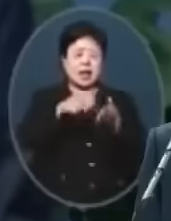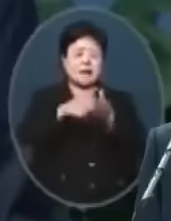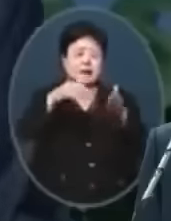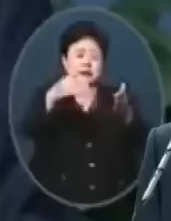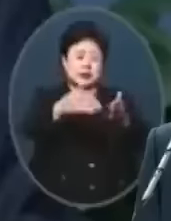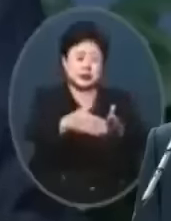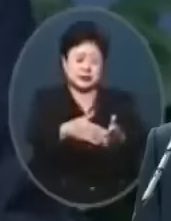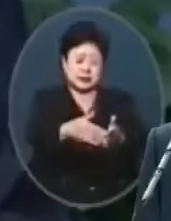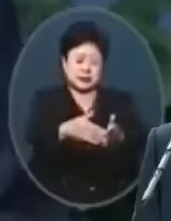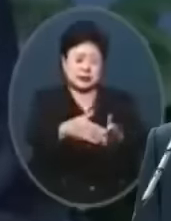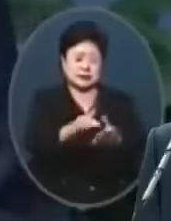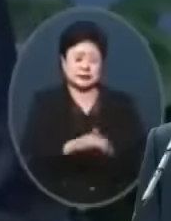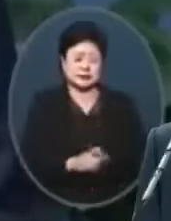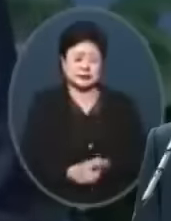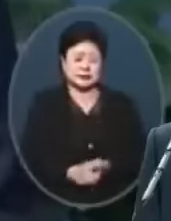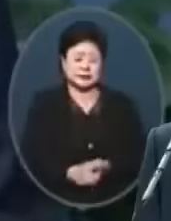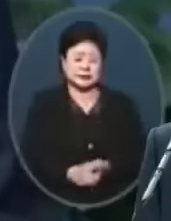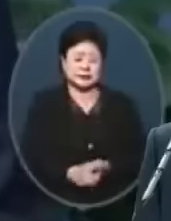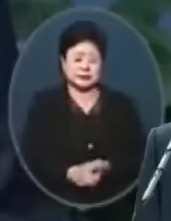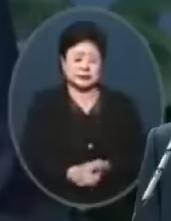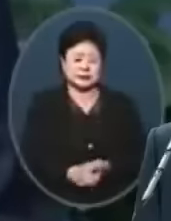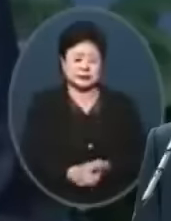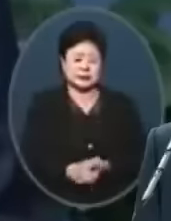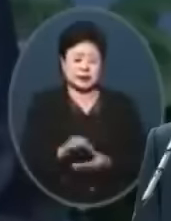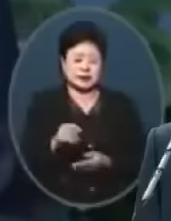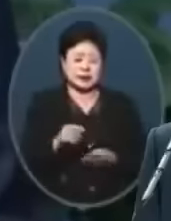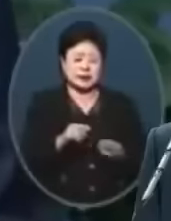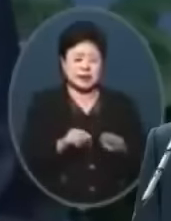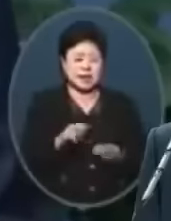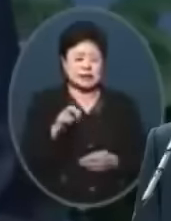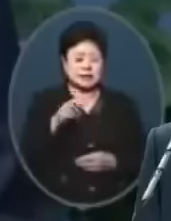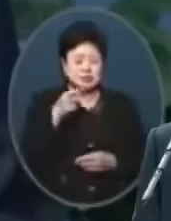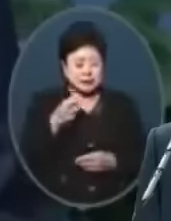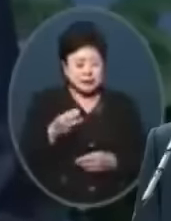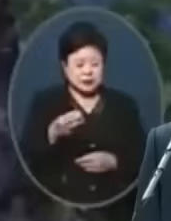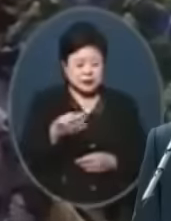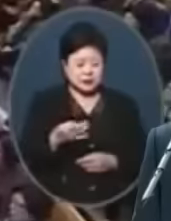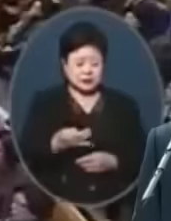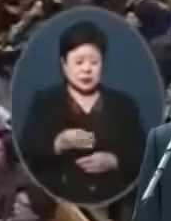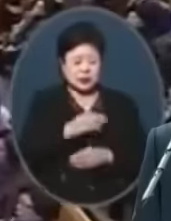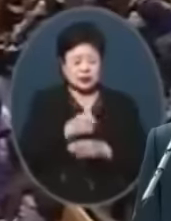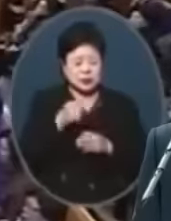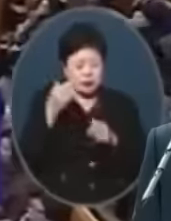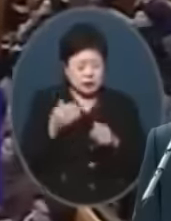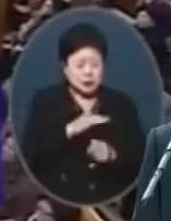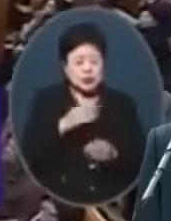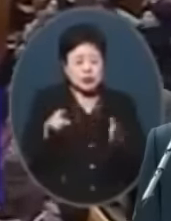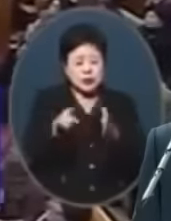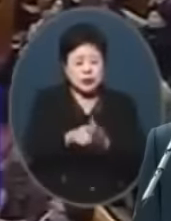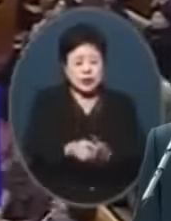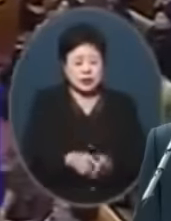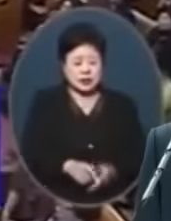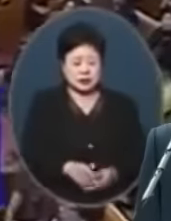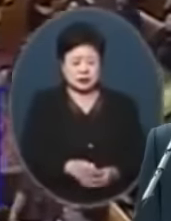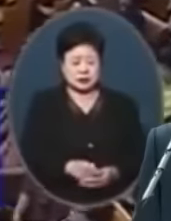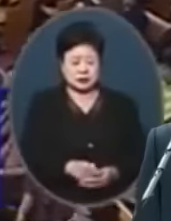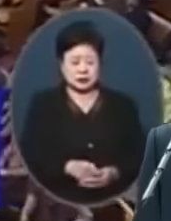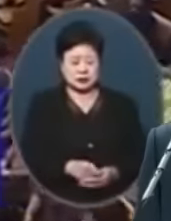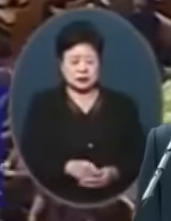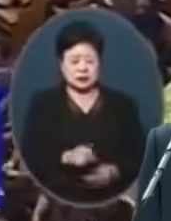청산되었습니다. 그 다음 갈라디아서 3장 13절로 14절에 보면 그리스도께서 우리를 위하여 저주를